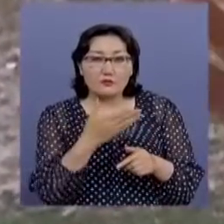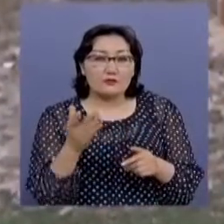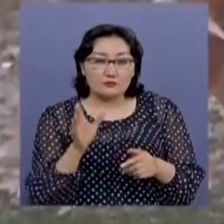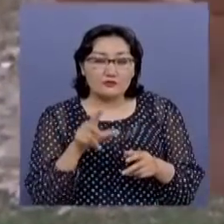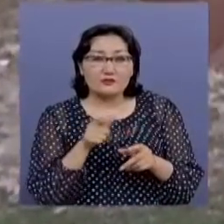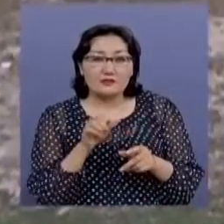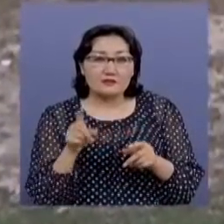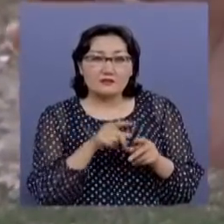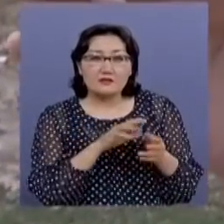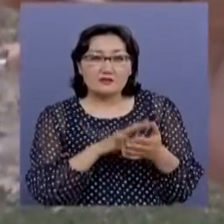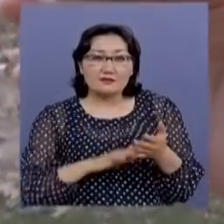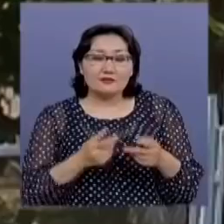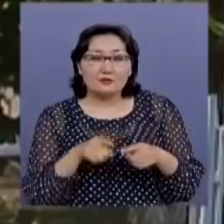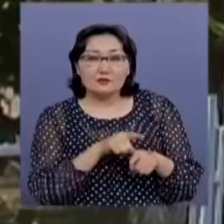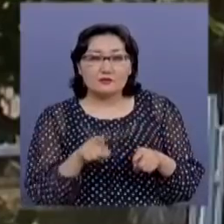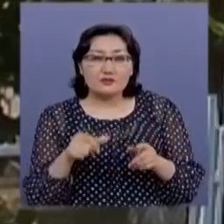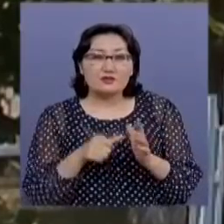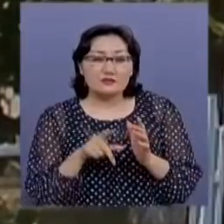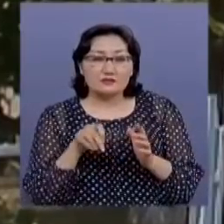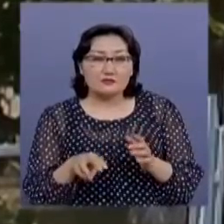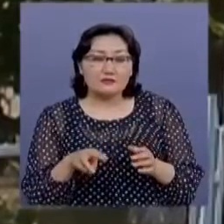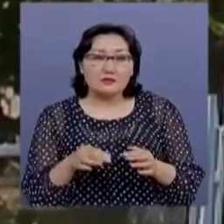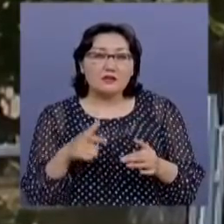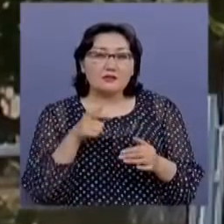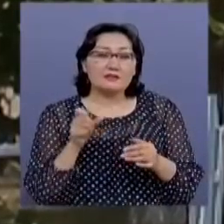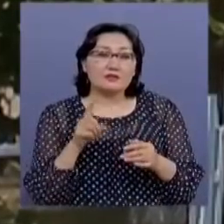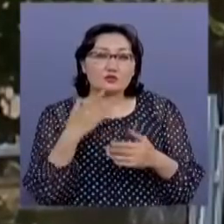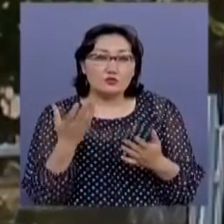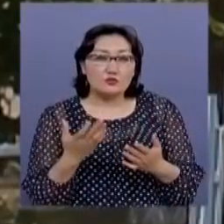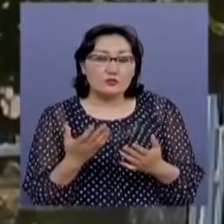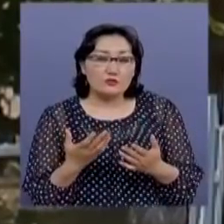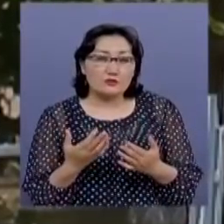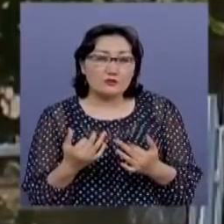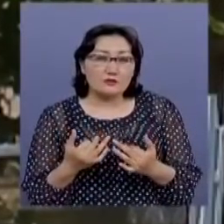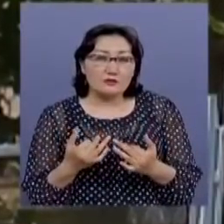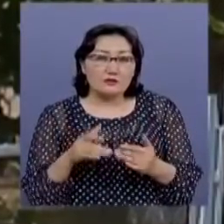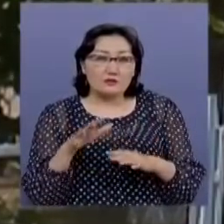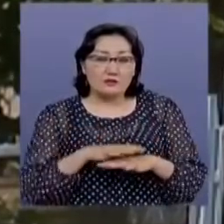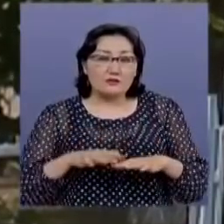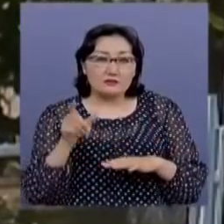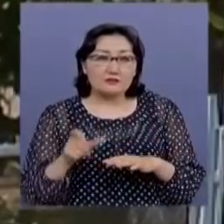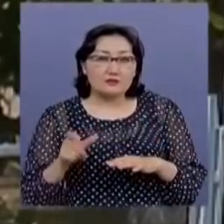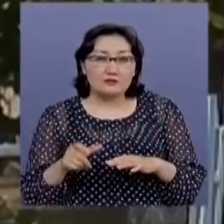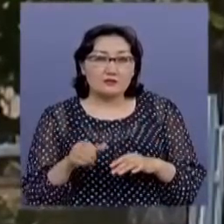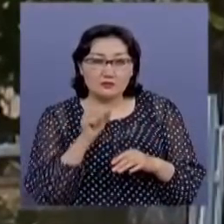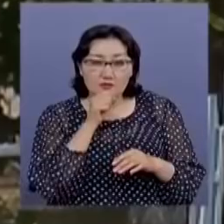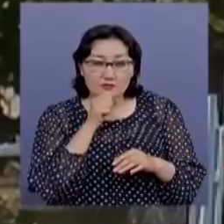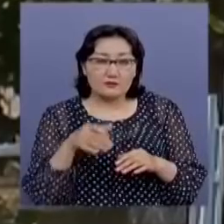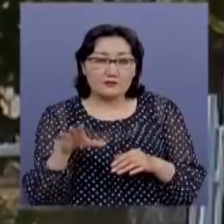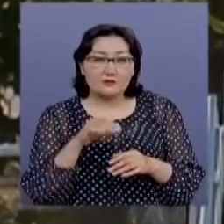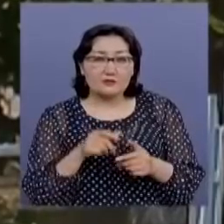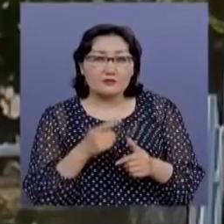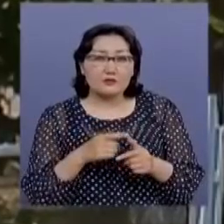газ. И это длится уже лет 6, наверное. Вот. Газжок. Соны енді халықтың атынан, ақсақалдар атынан